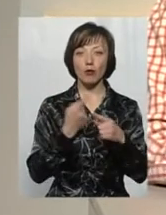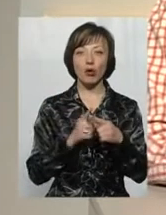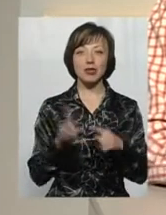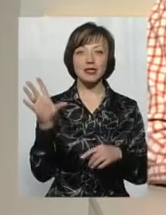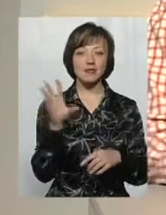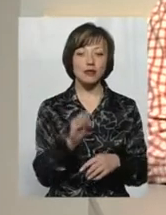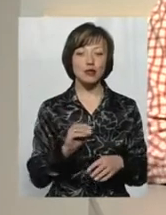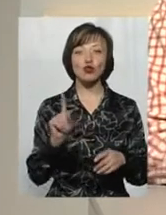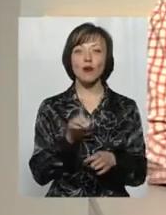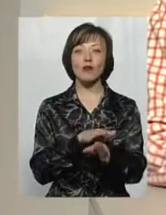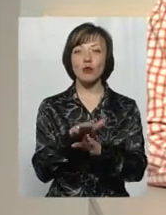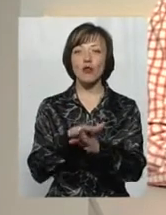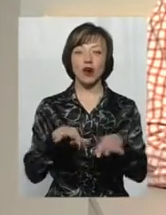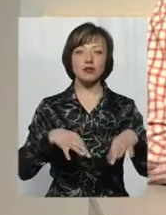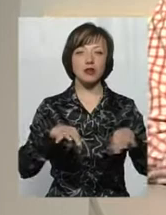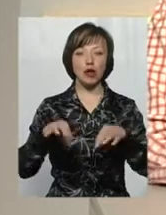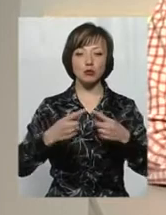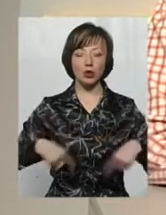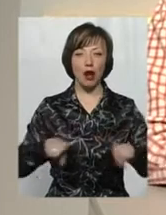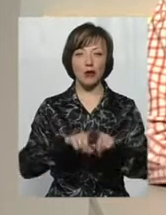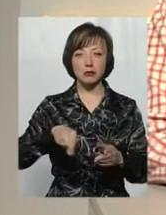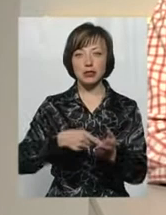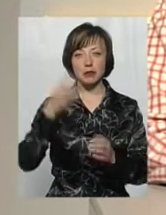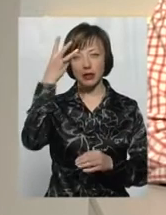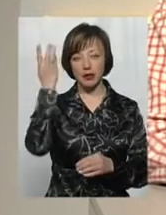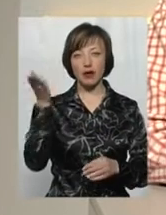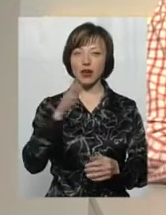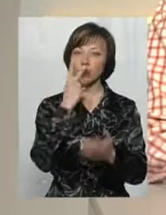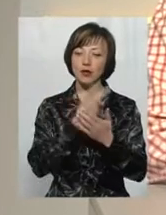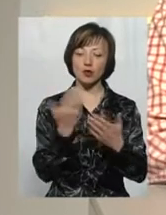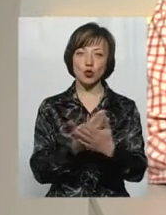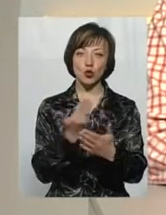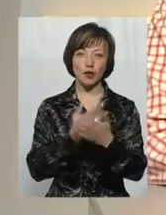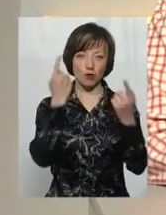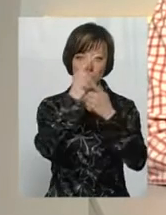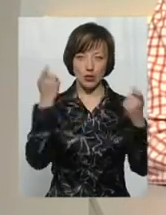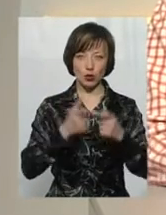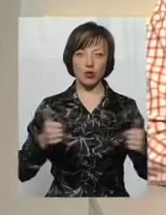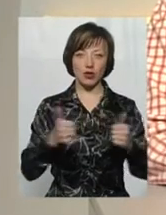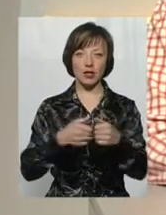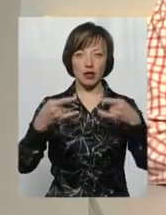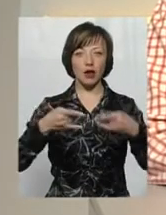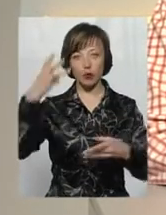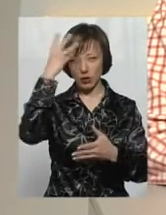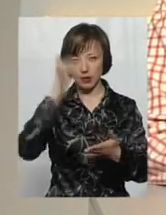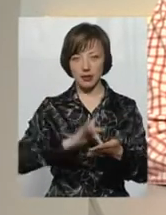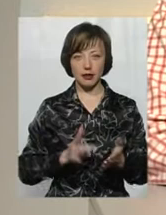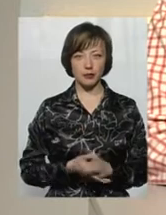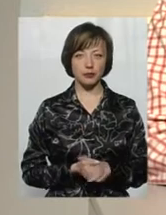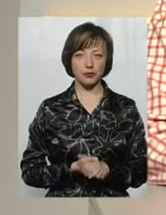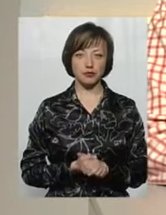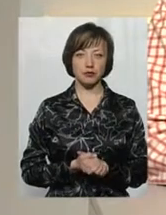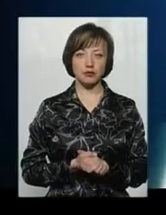тільки взагалі, що відбувається в транспортній галузі міста Хмельницького, давайте подивимось сюжет інформаційного відео телеканалу «Поділля Центр».